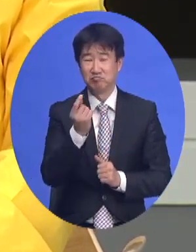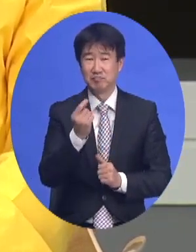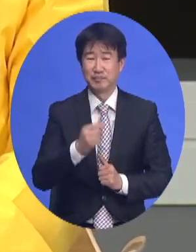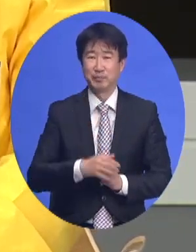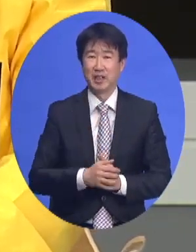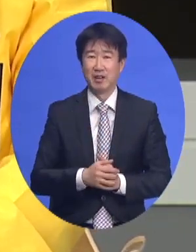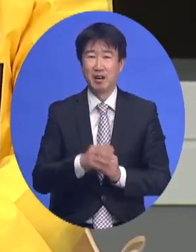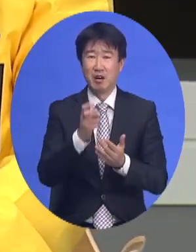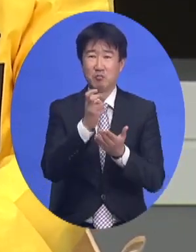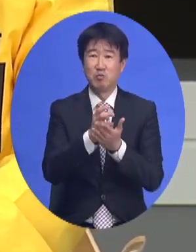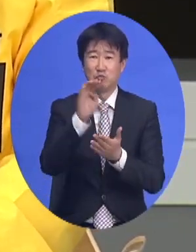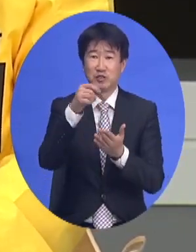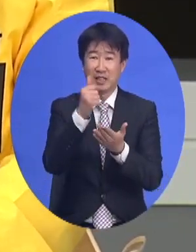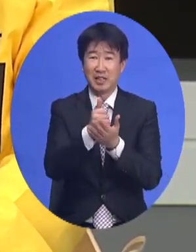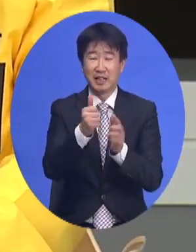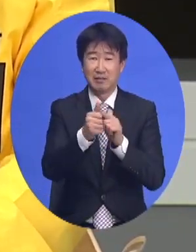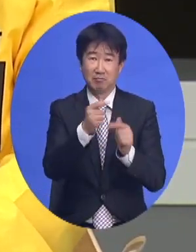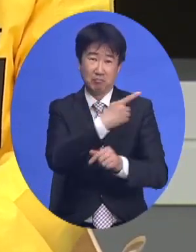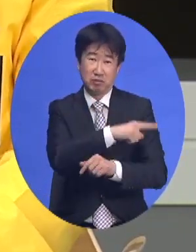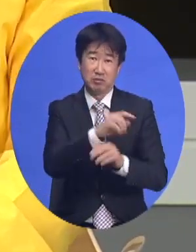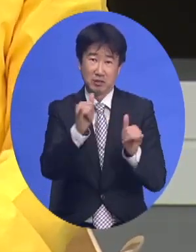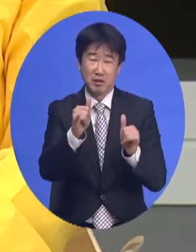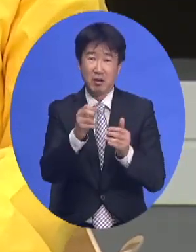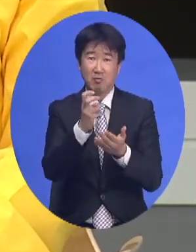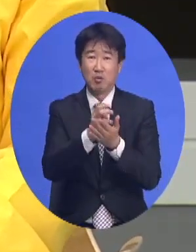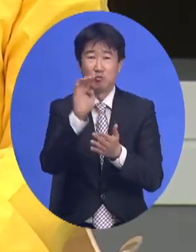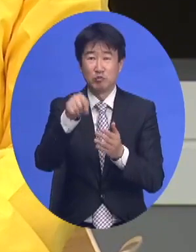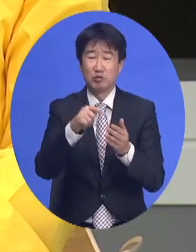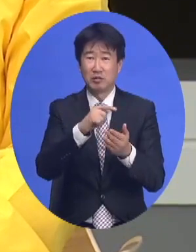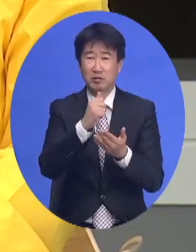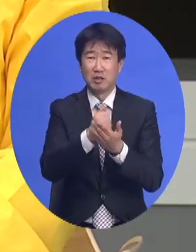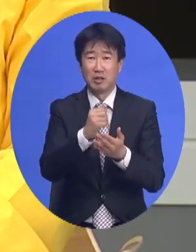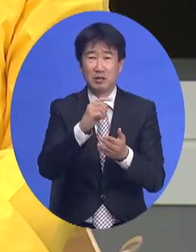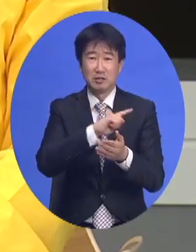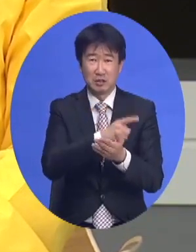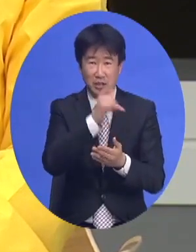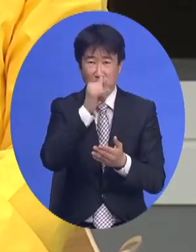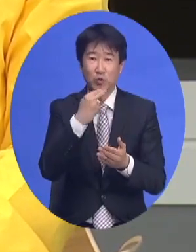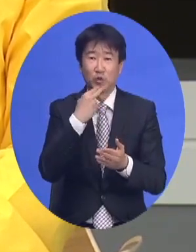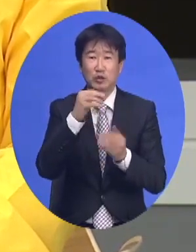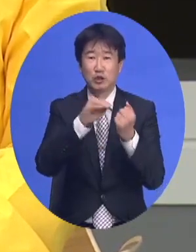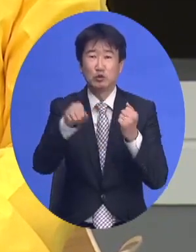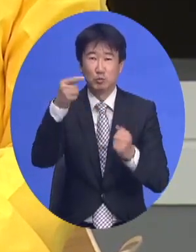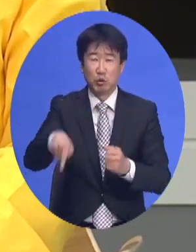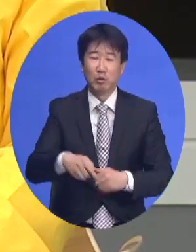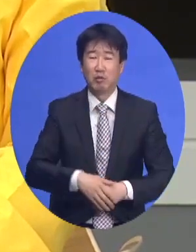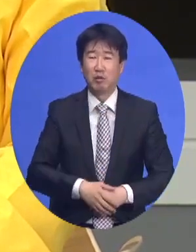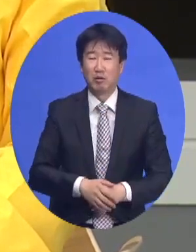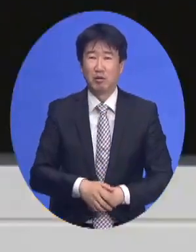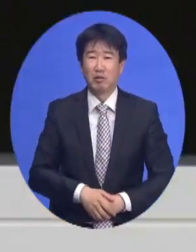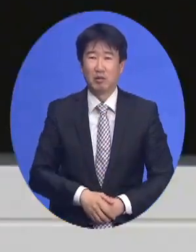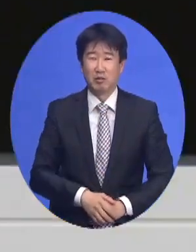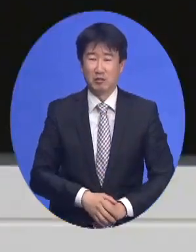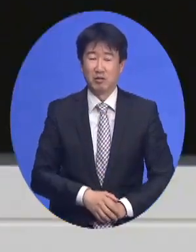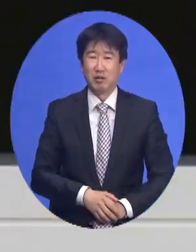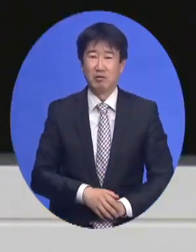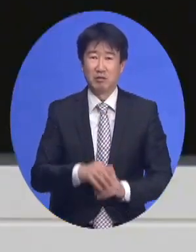예. 그 법무부 장관 자격이 없는 사람을 법무부 어떻게 자격이 있고 없고 어떤 기준으로 그 35일